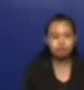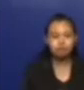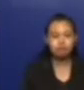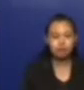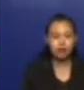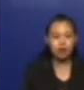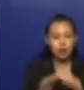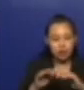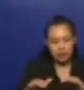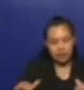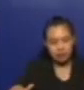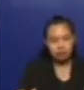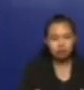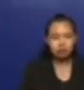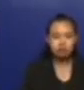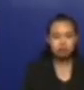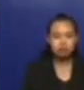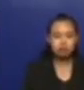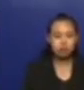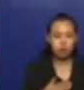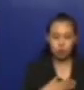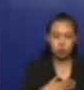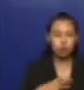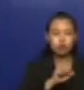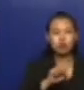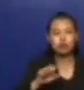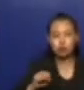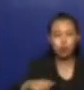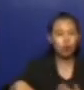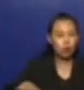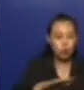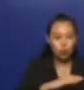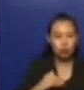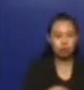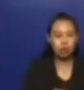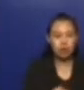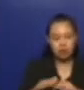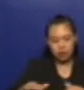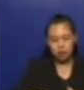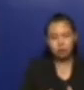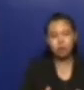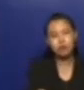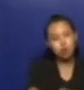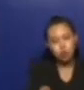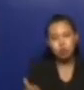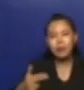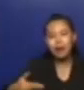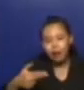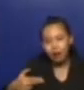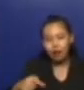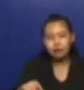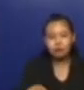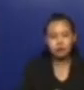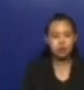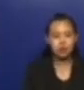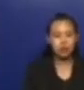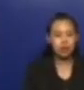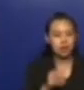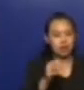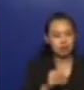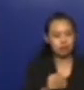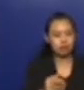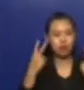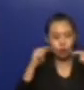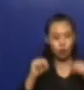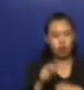ด็กๆที่มาเดินอยู่หรือพวกผมในสภาเด็กๆกับรุ่นลูกรุ่นหลานท่านทั้งนั้นท่าน60กว่าเด็ก